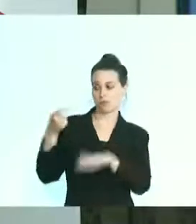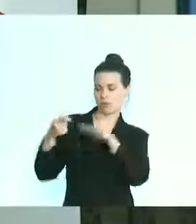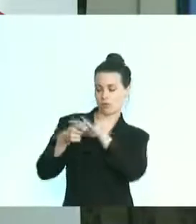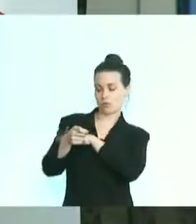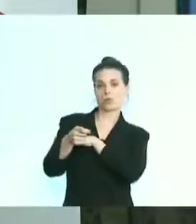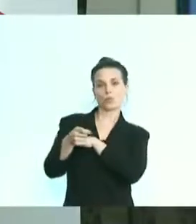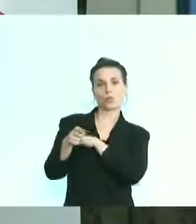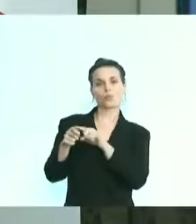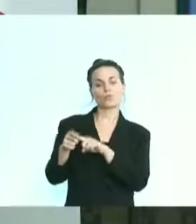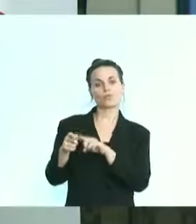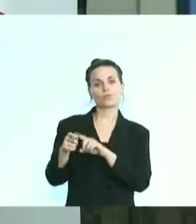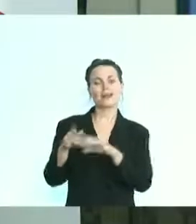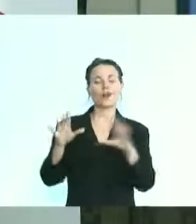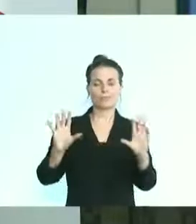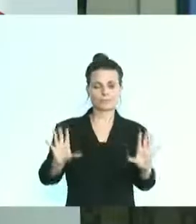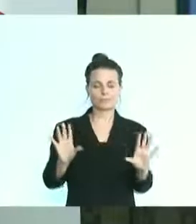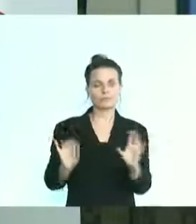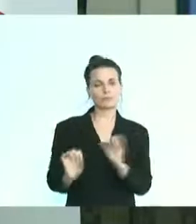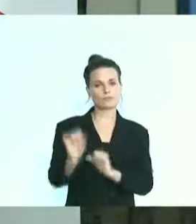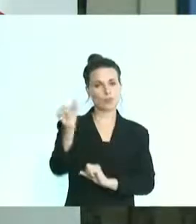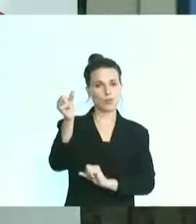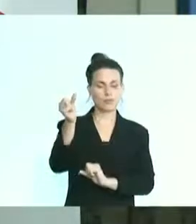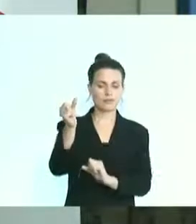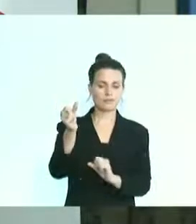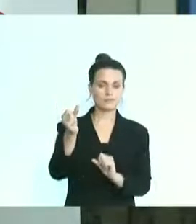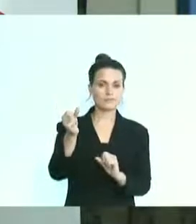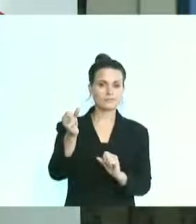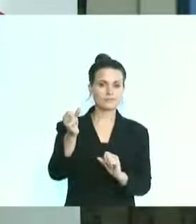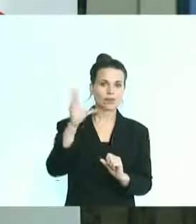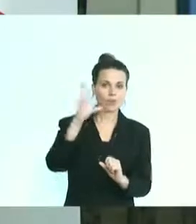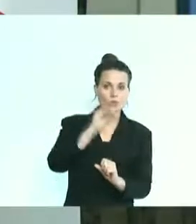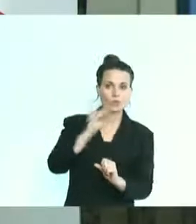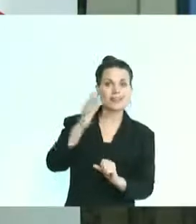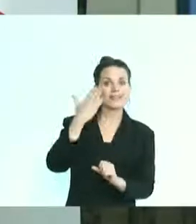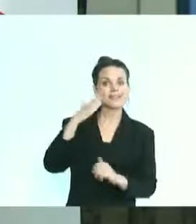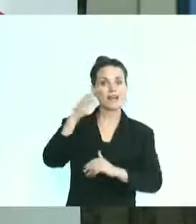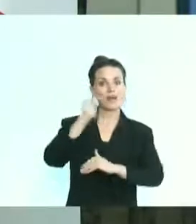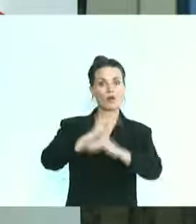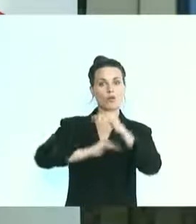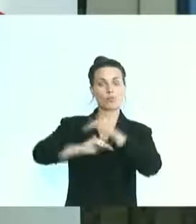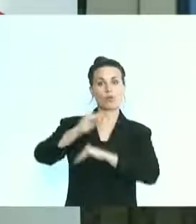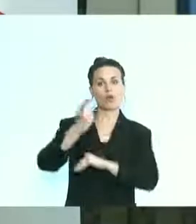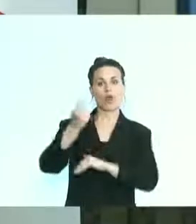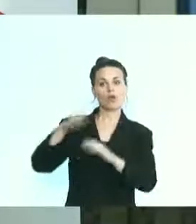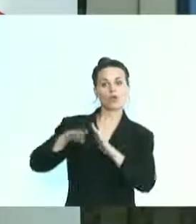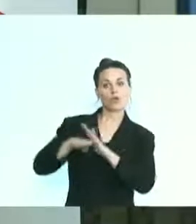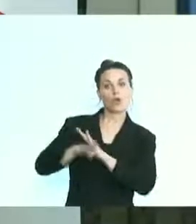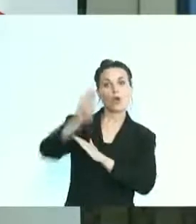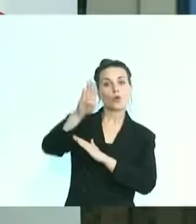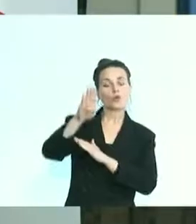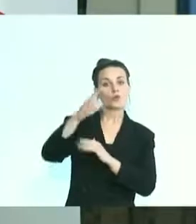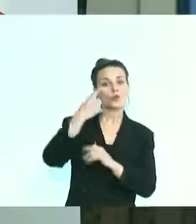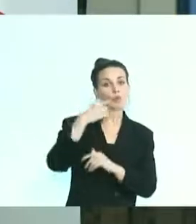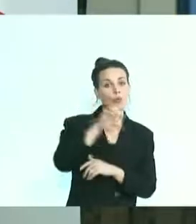dans le je voudrais quand même préciser que dans le plan de relance sur les ERP, il y a énormément d'argent sur la